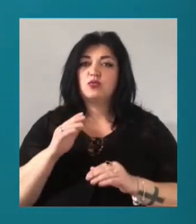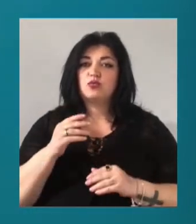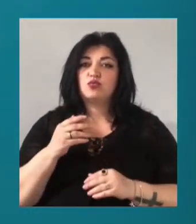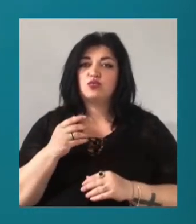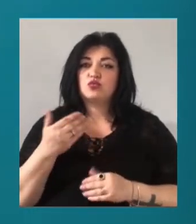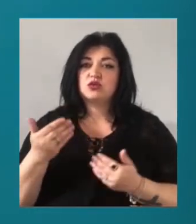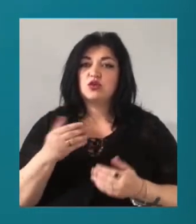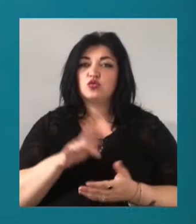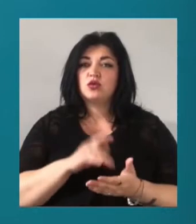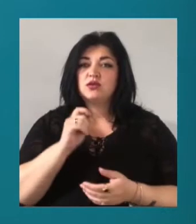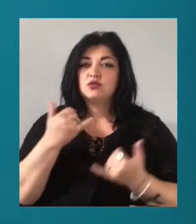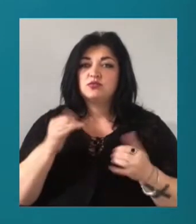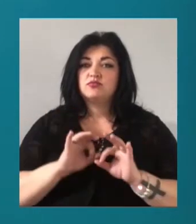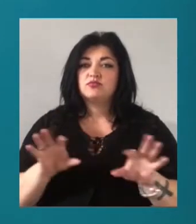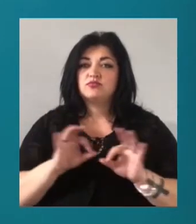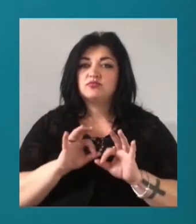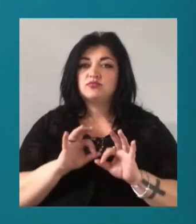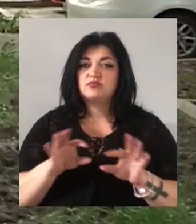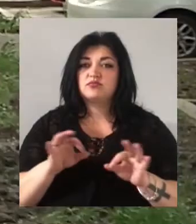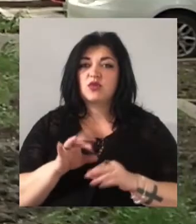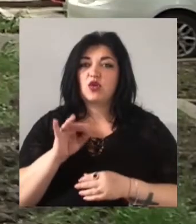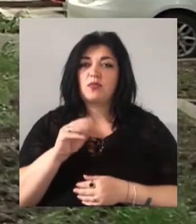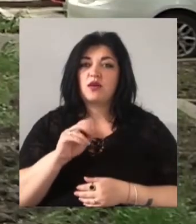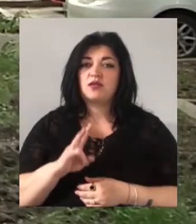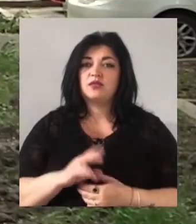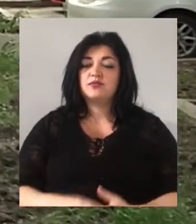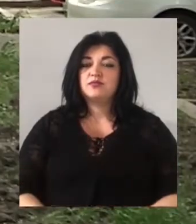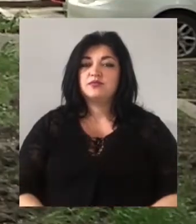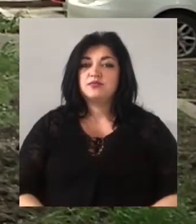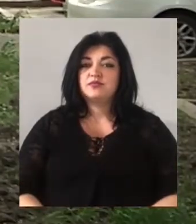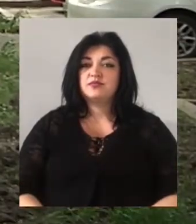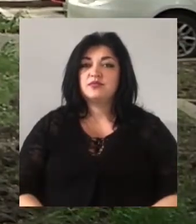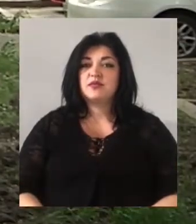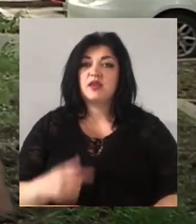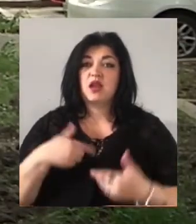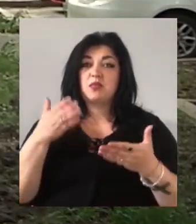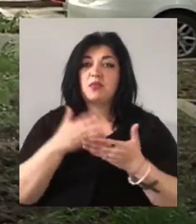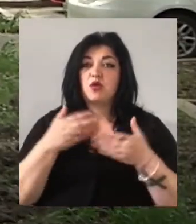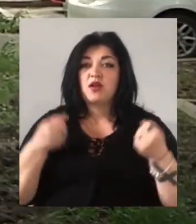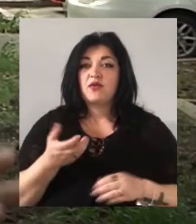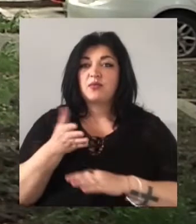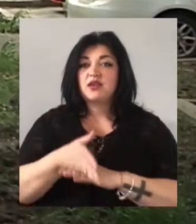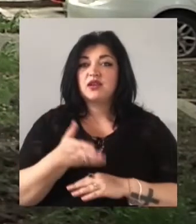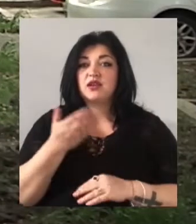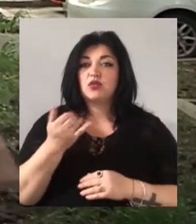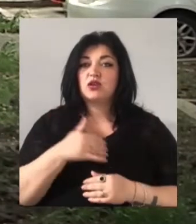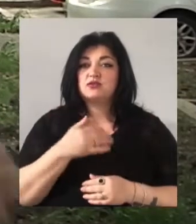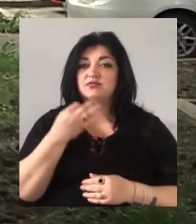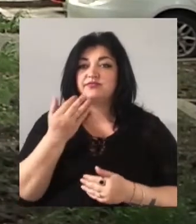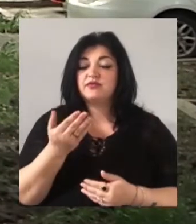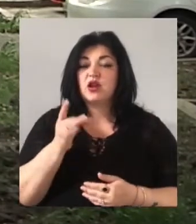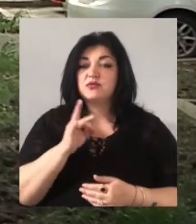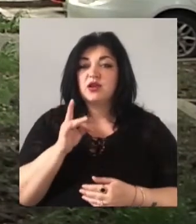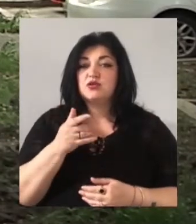розповів депутат опозиційної платформи «За життя» Роман Сенник. Я имею право прийти к нему и спросить: господин Ройтбург, директор, вот